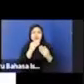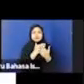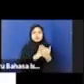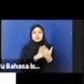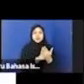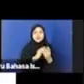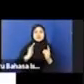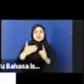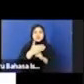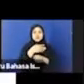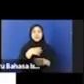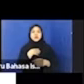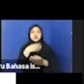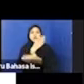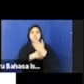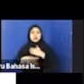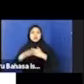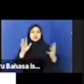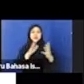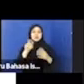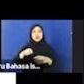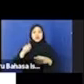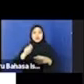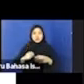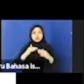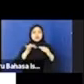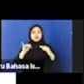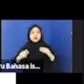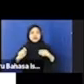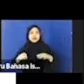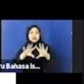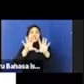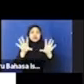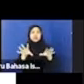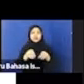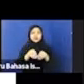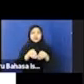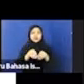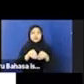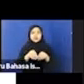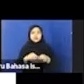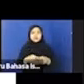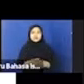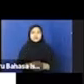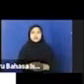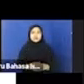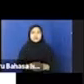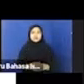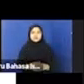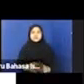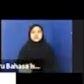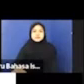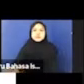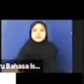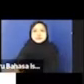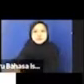penyediaan pranata dan tatalaksana proses dilingkungan peradilan yang ramah dan mengatasi hambatan aksesibilitas fisik dan nonfisik yang